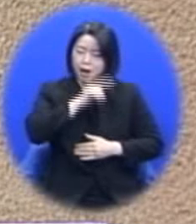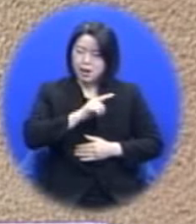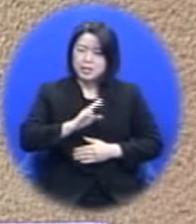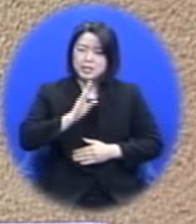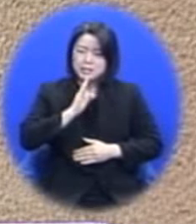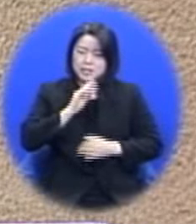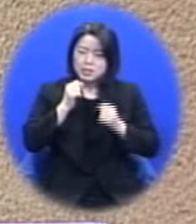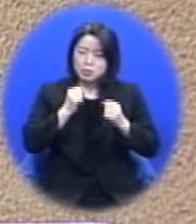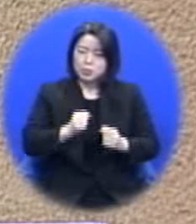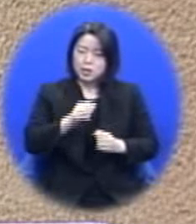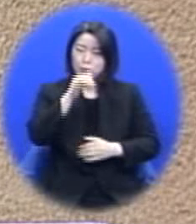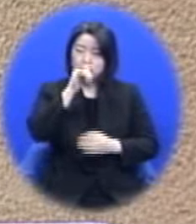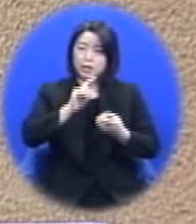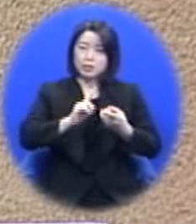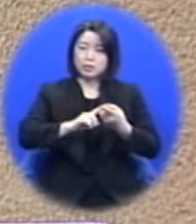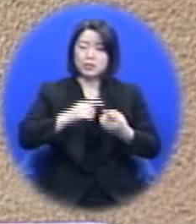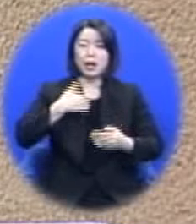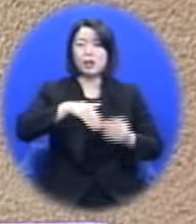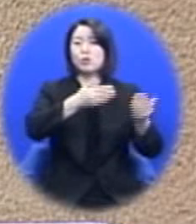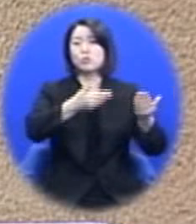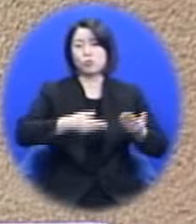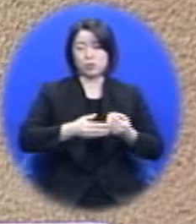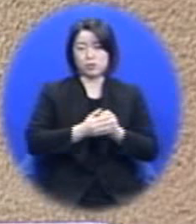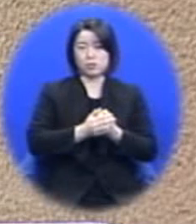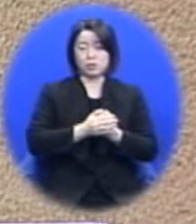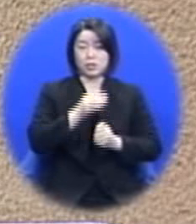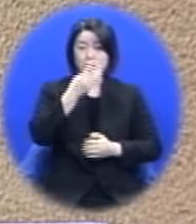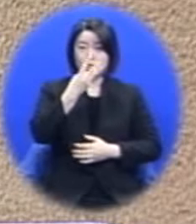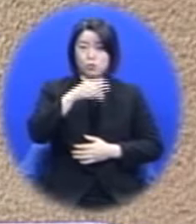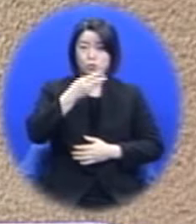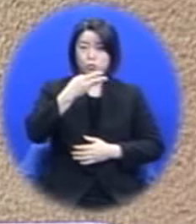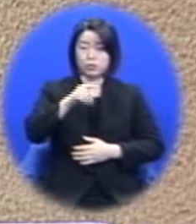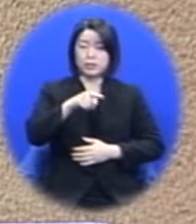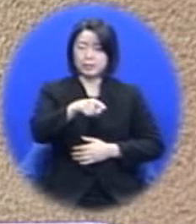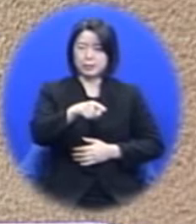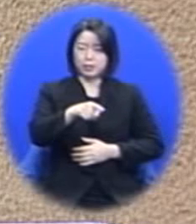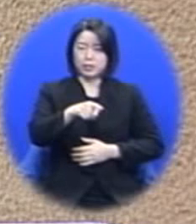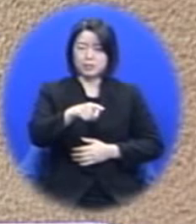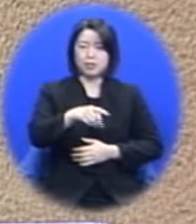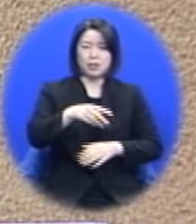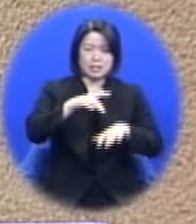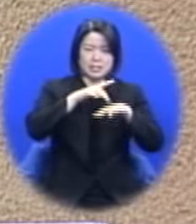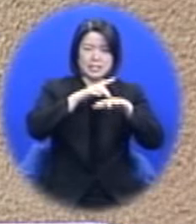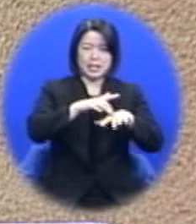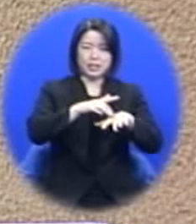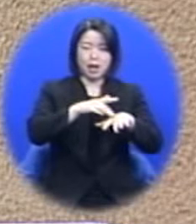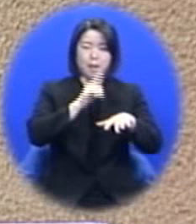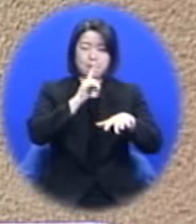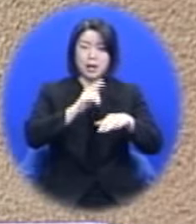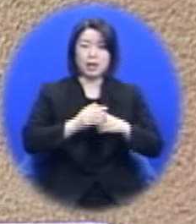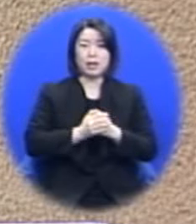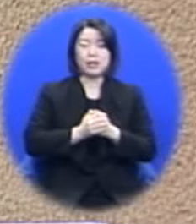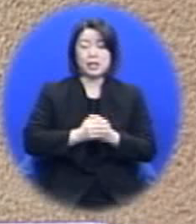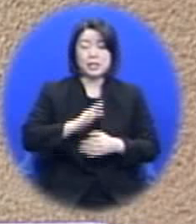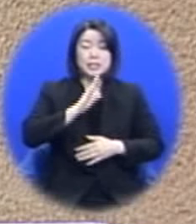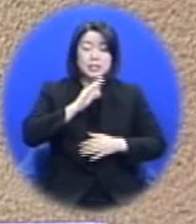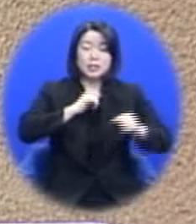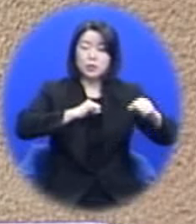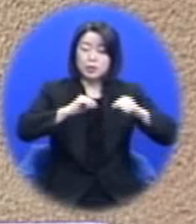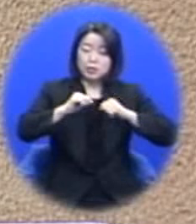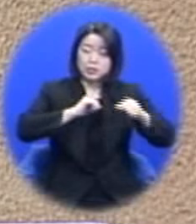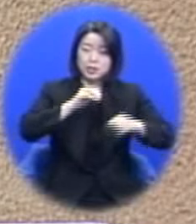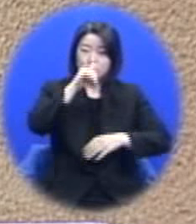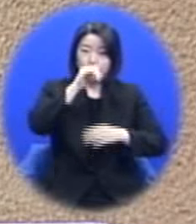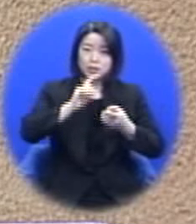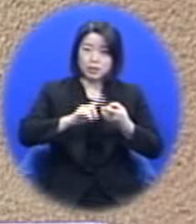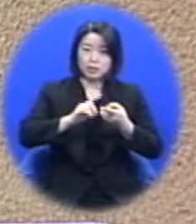있다. 루터는 그것을 사탄이라고 표현했는데 사탄이 실제로 역사하고 있다는 것을